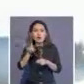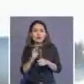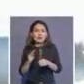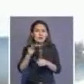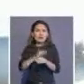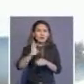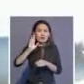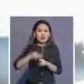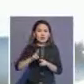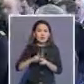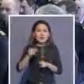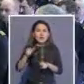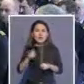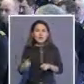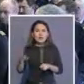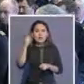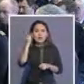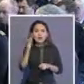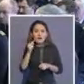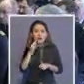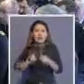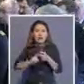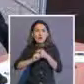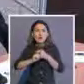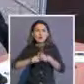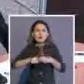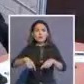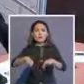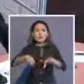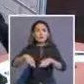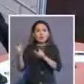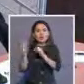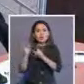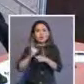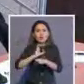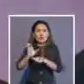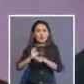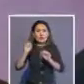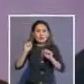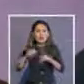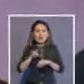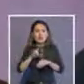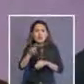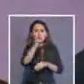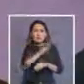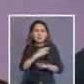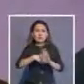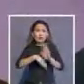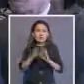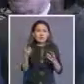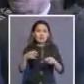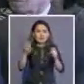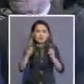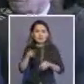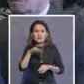тиіс. Бұл жерде тек жолаушы ғана емес, Еуропа мен Қытай арасындағы транзиттік жүк тасымалдауға да болады. Ол үшін азаматтық авиация саласын